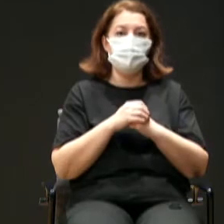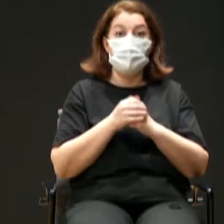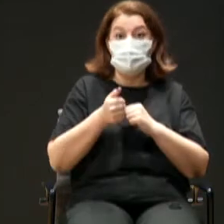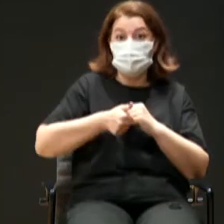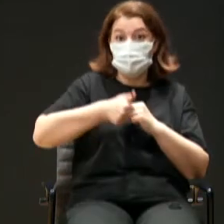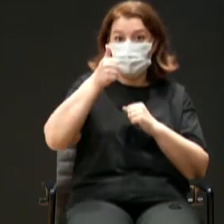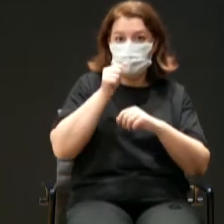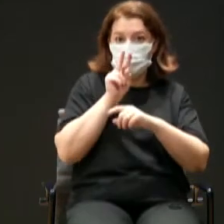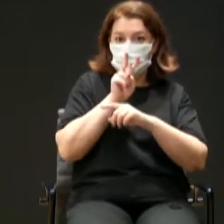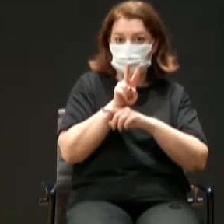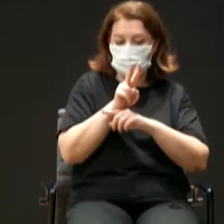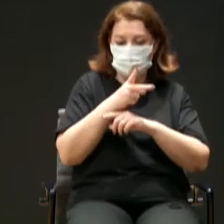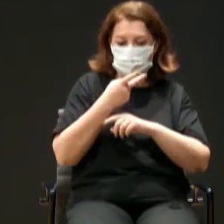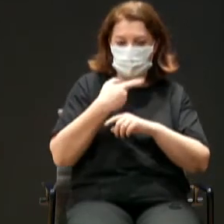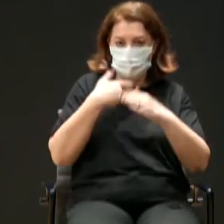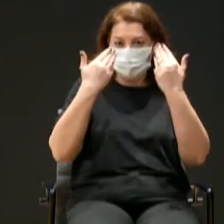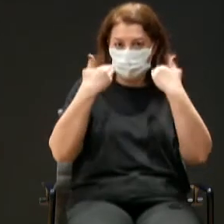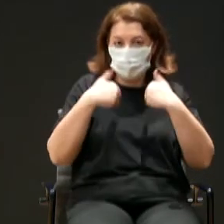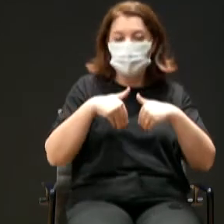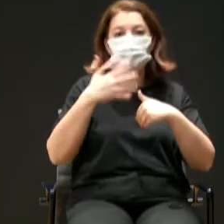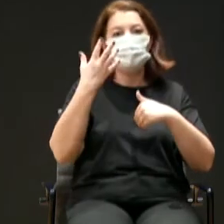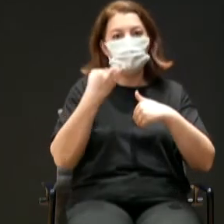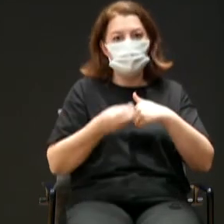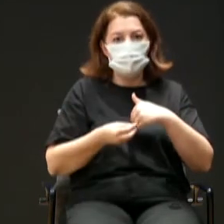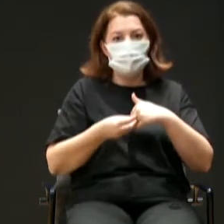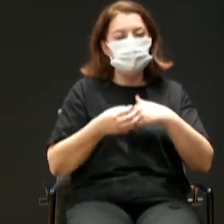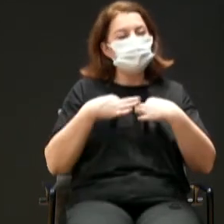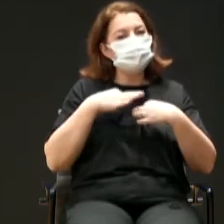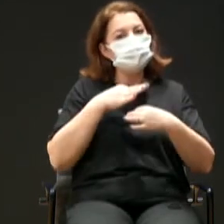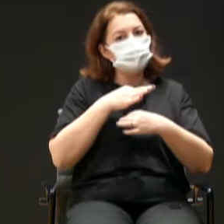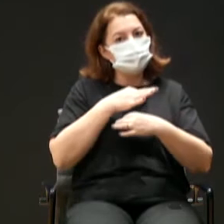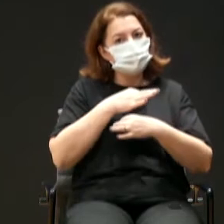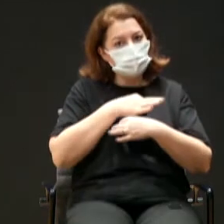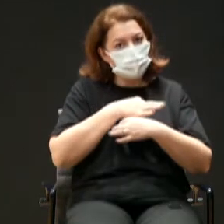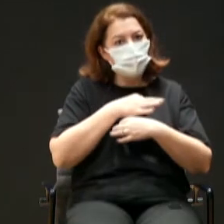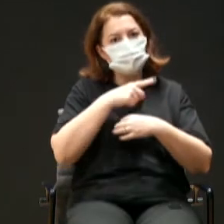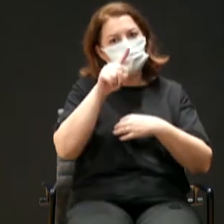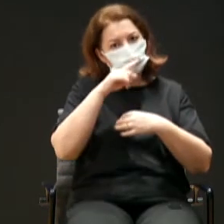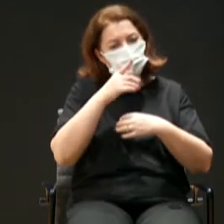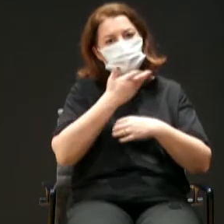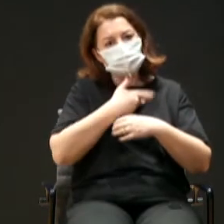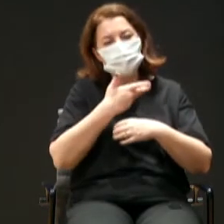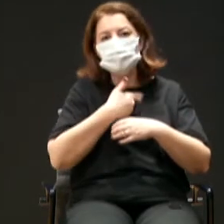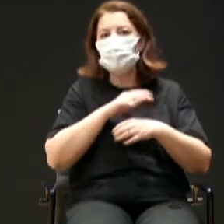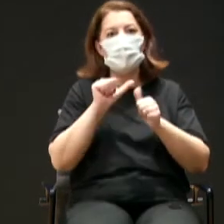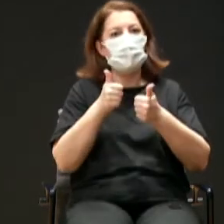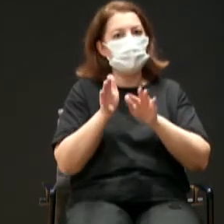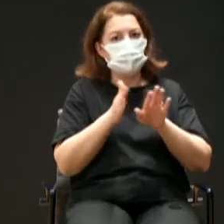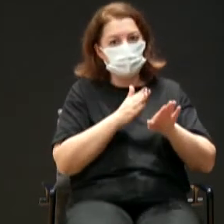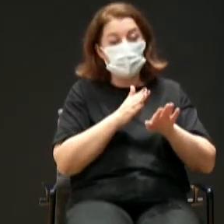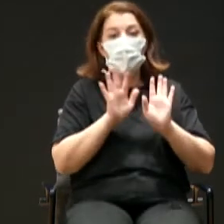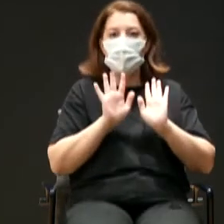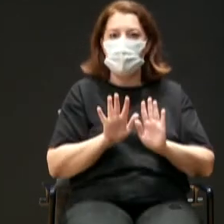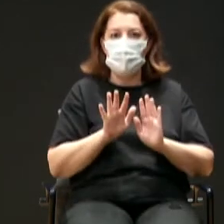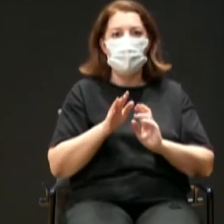Başkan vekilliğinin şahsi olarak saygı gösterirsiniz, göstermezsiniz, seversiniz, sevmezsiniz. Ama bu